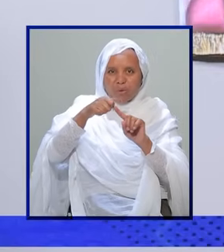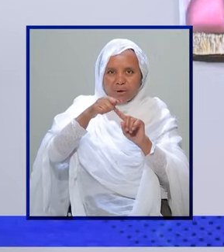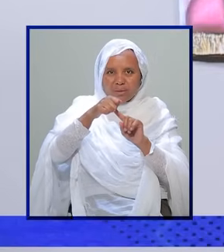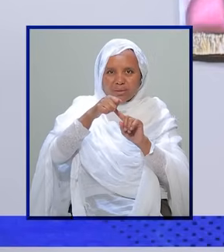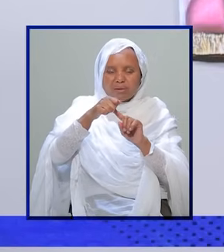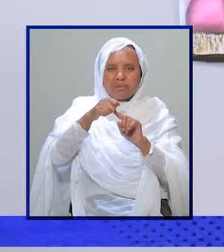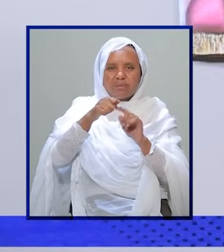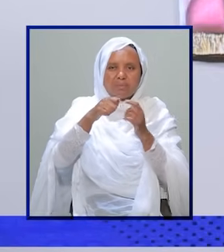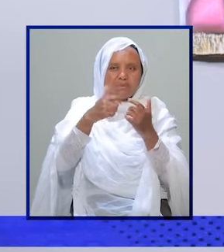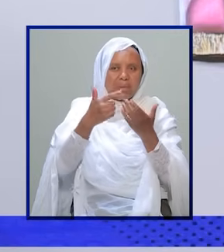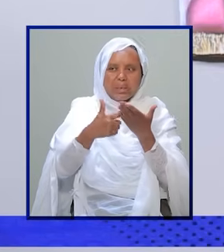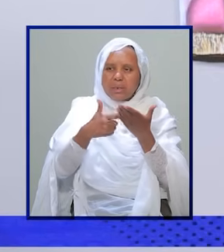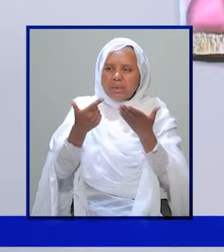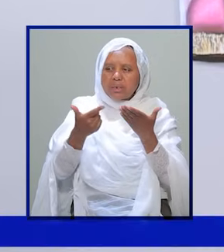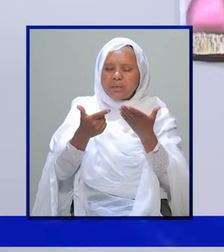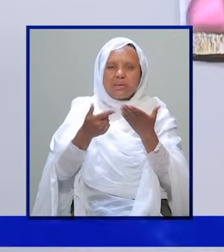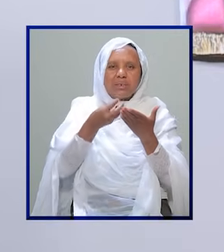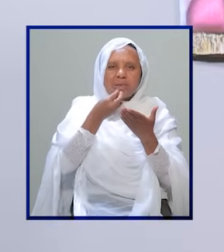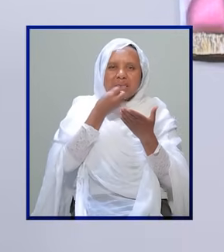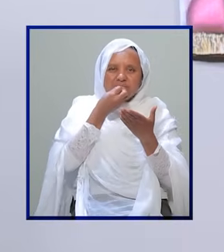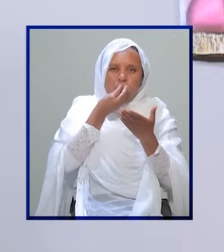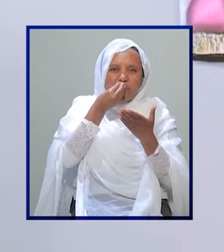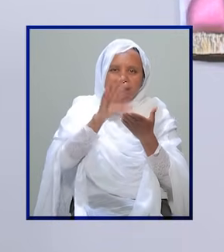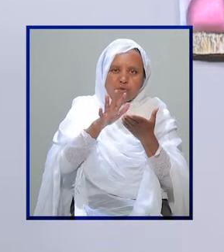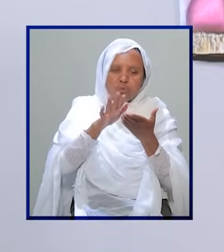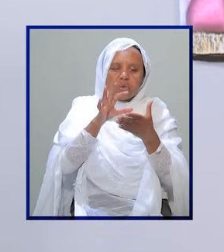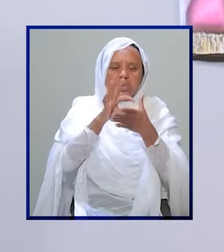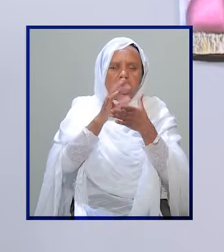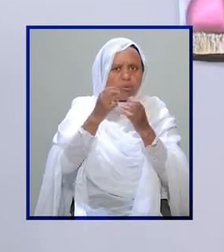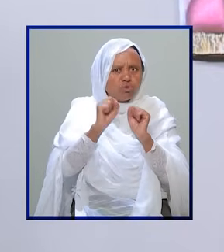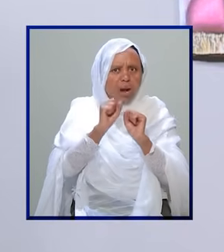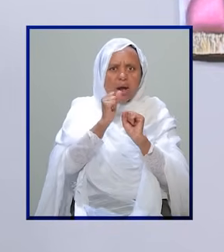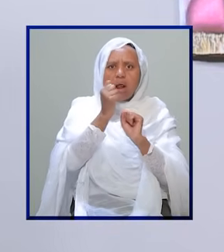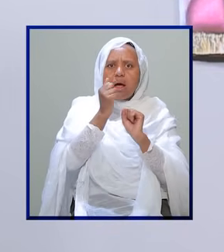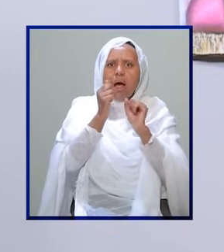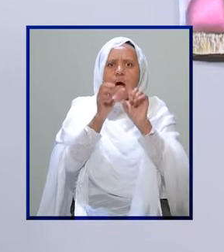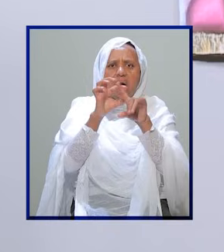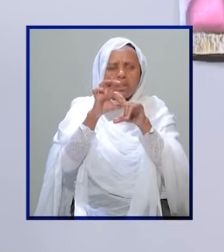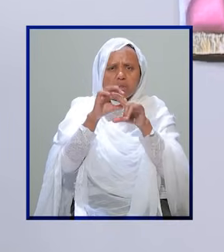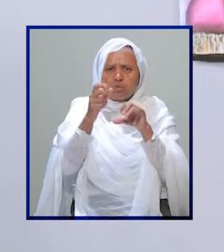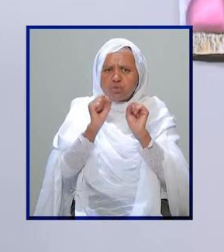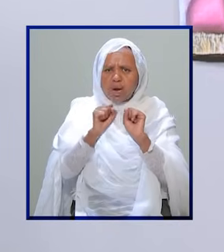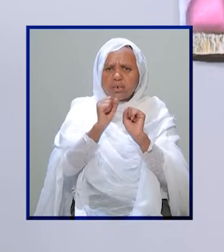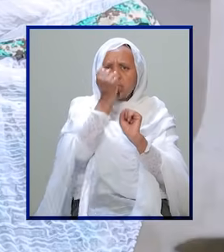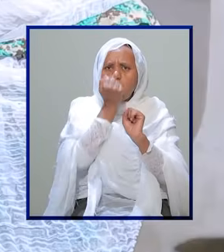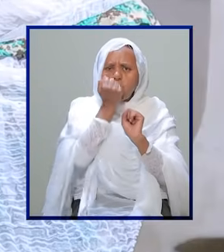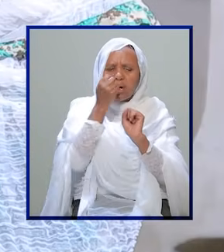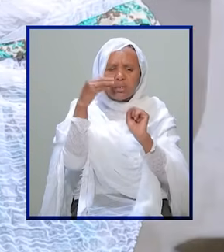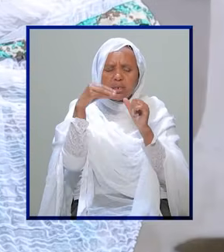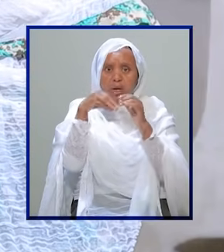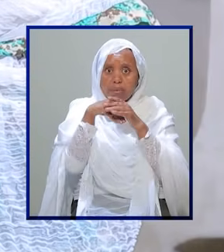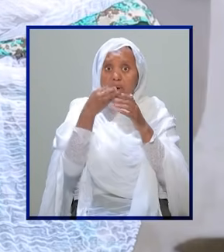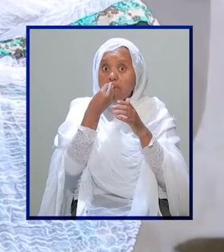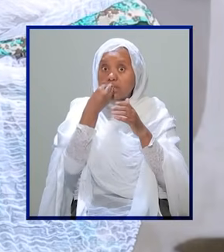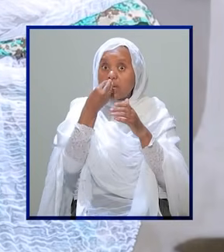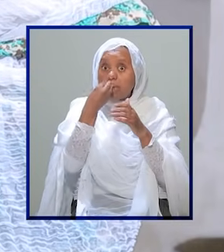አይፈቀድም እንደዚህ ታኝኮም ይተፉ ነገሮች ምናልባት ስጋ ሊሆን ይችላል አጥንት ሊሆን ይችላል ሸንኮራ ሊሆን ይችላል እንዲህ ወዳፋችን ገብቶ የሚወጡ